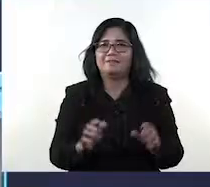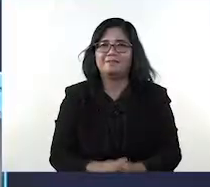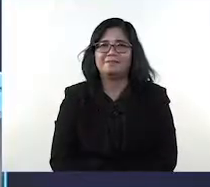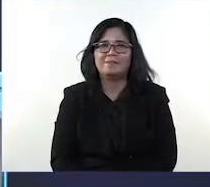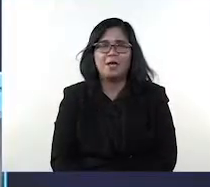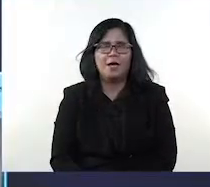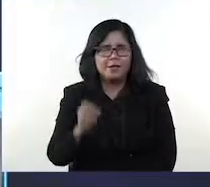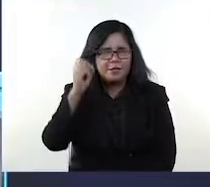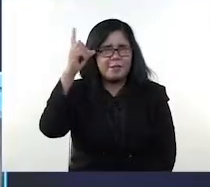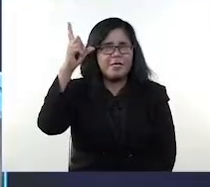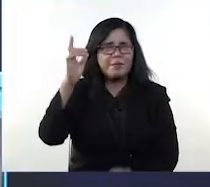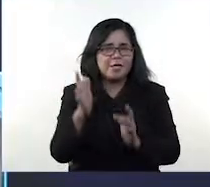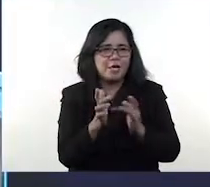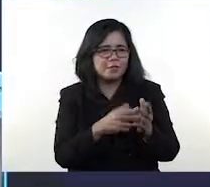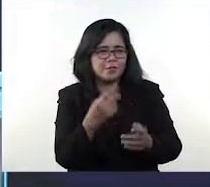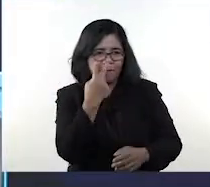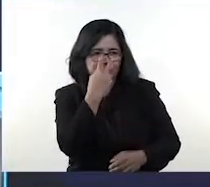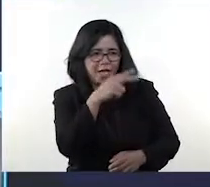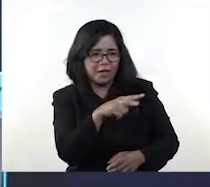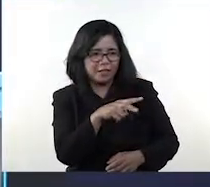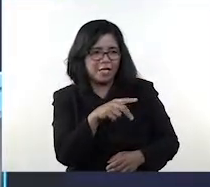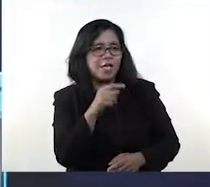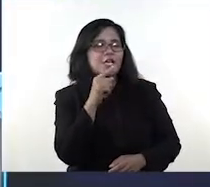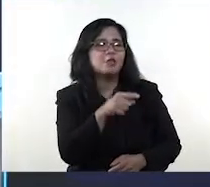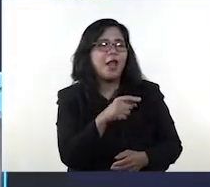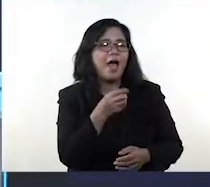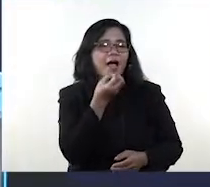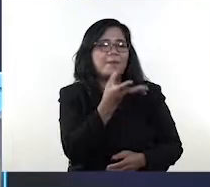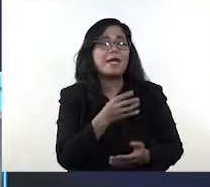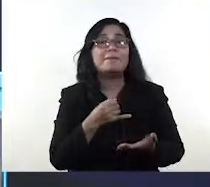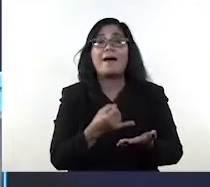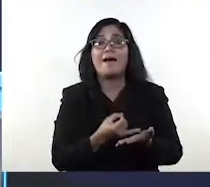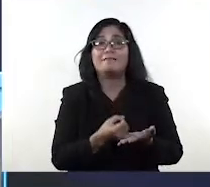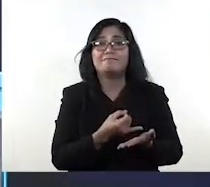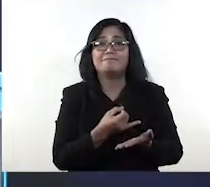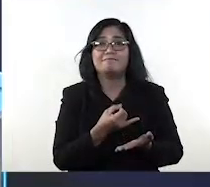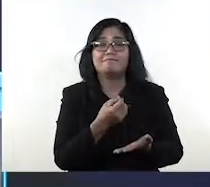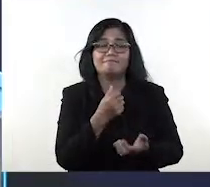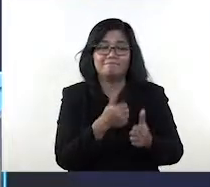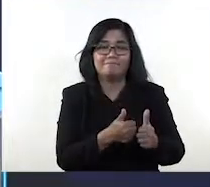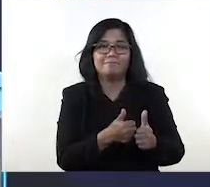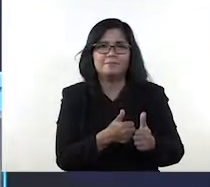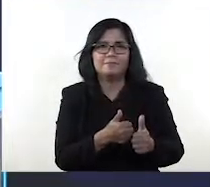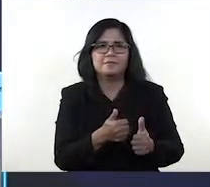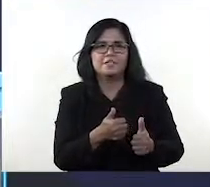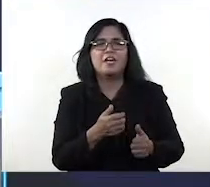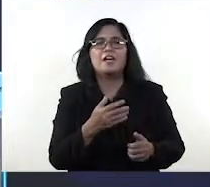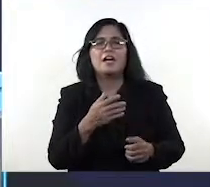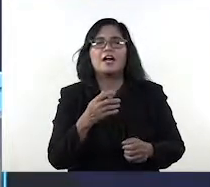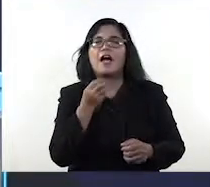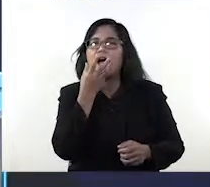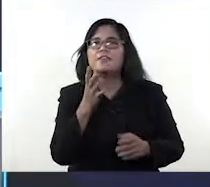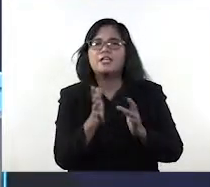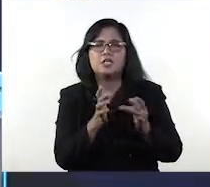Hai tiba-tiba Yesus tangkap wanita itu dan itulah ewanggelion itulah kabar baik itu Hai aku pun tidak mau